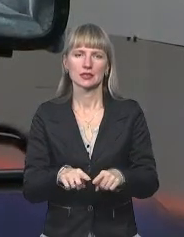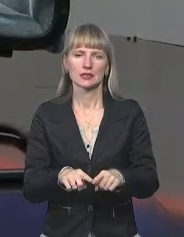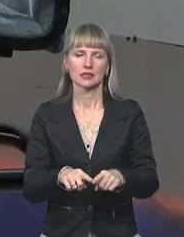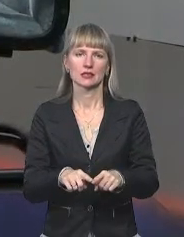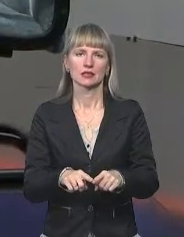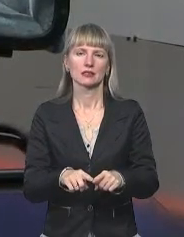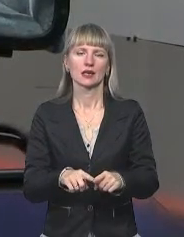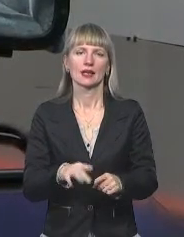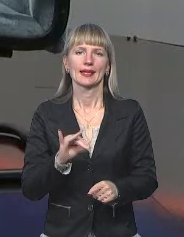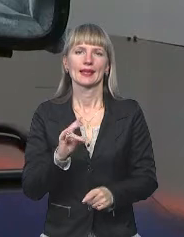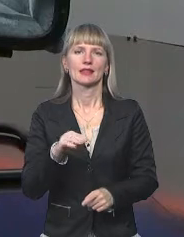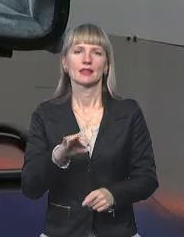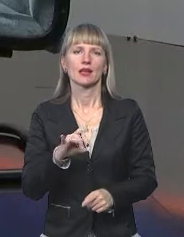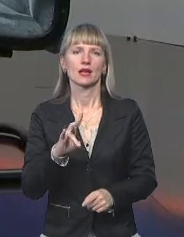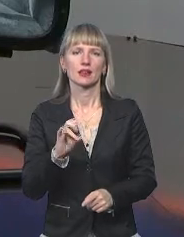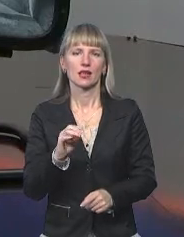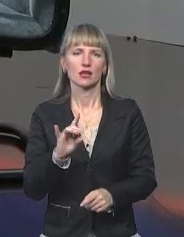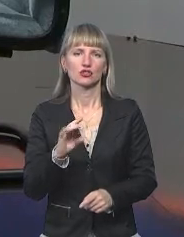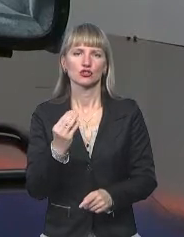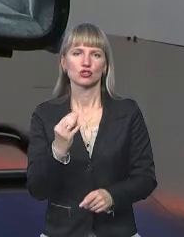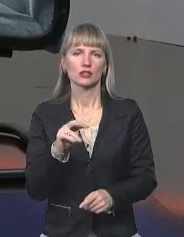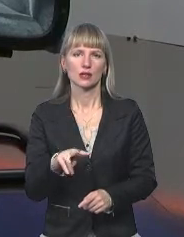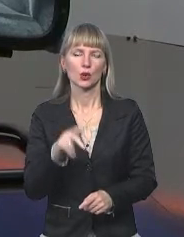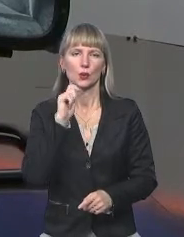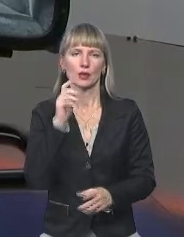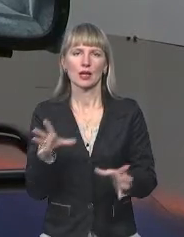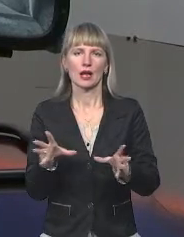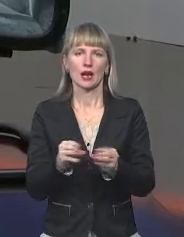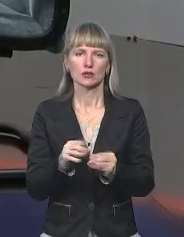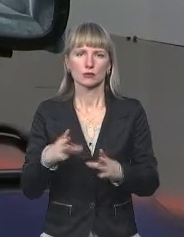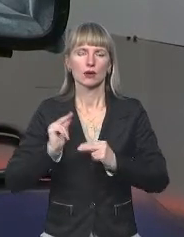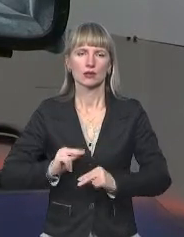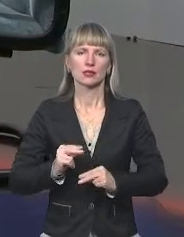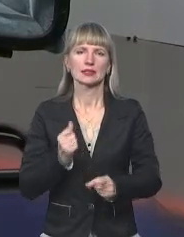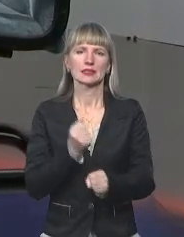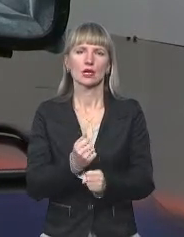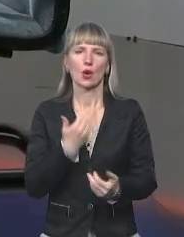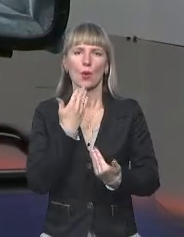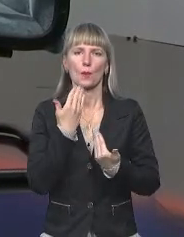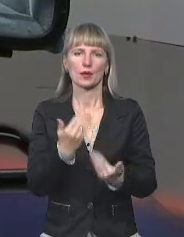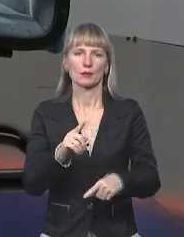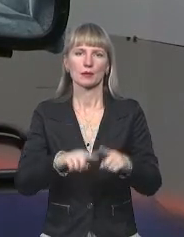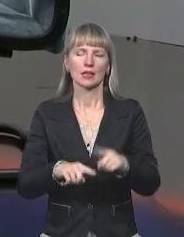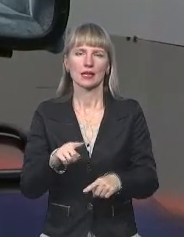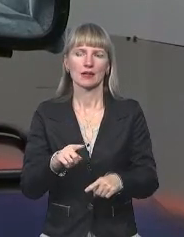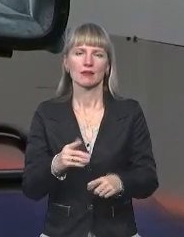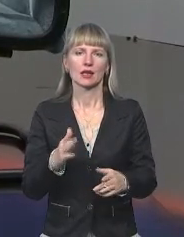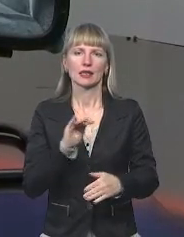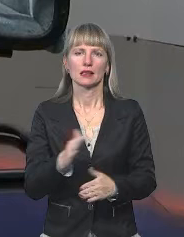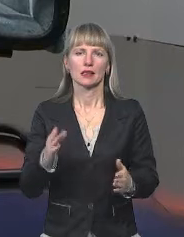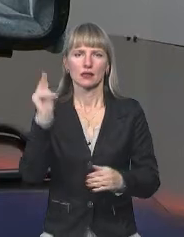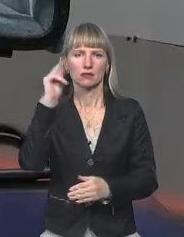Transparency International Україна разом із партнерами зробили звіт на основі опитування батьків, діти, котрих навчаються у